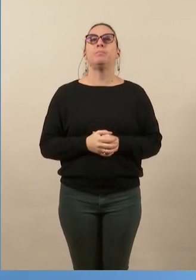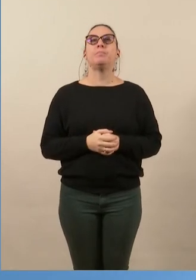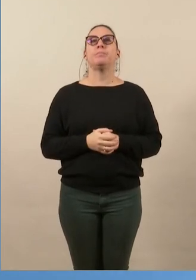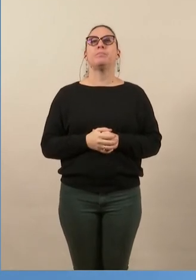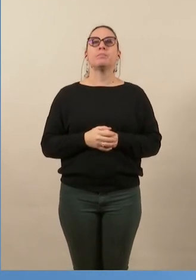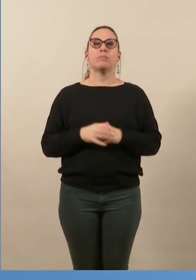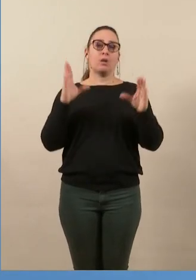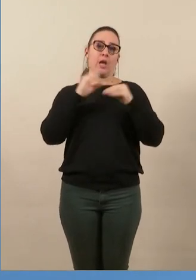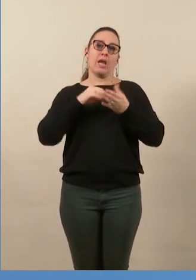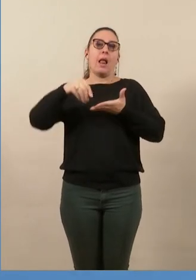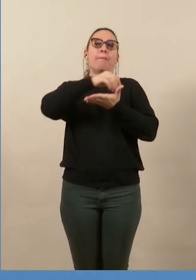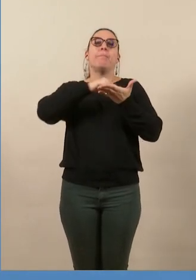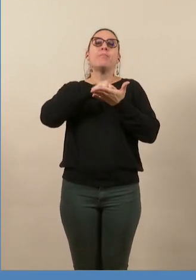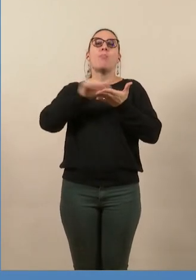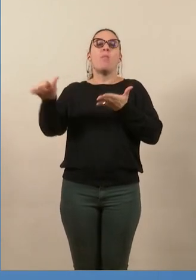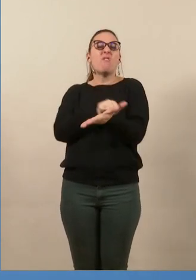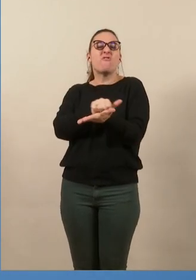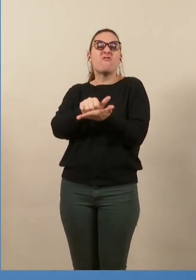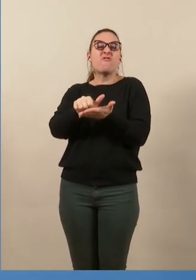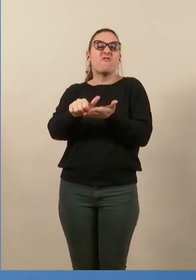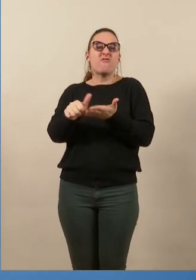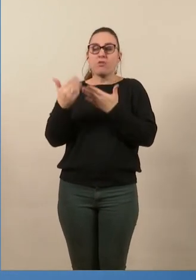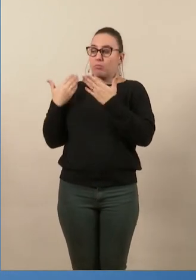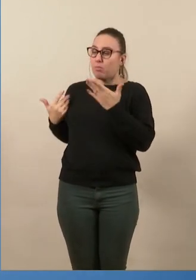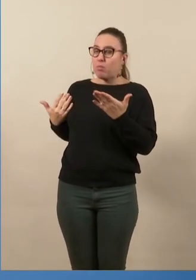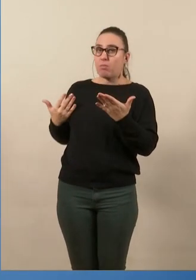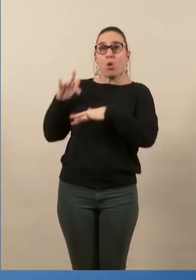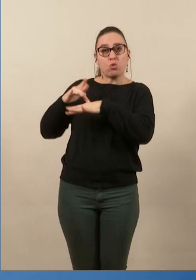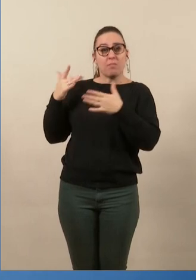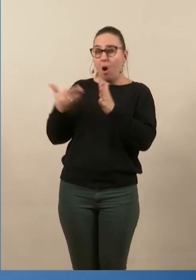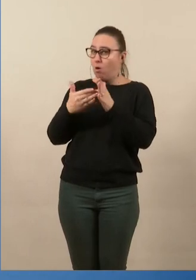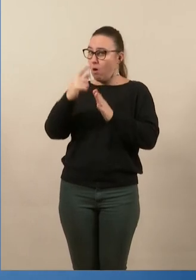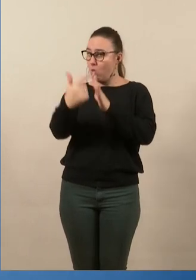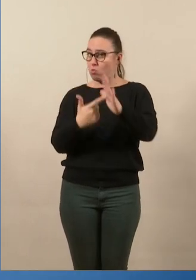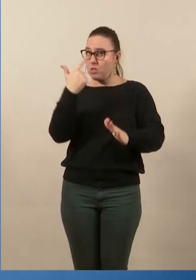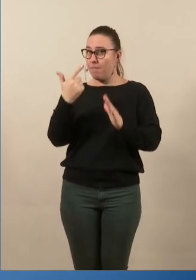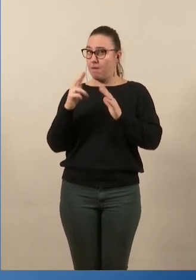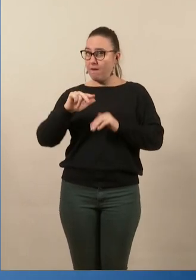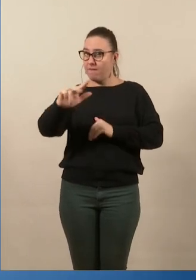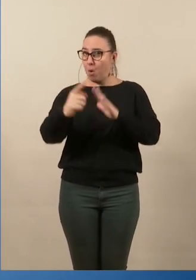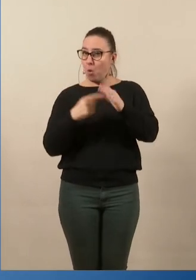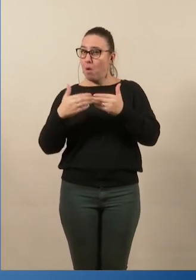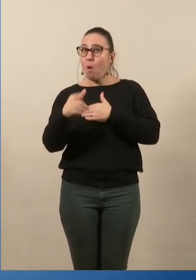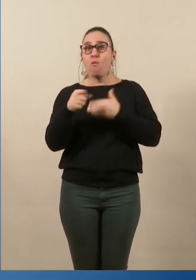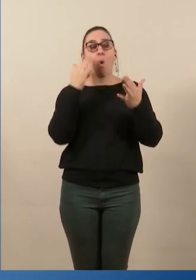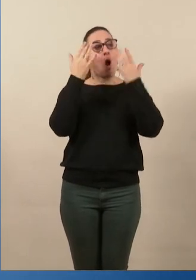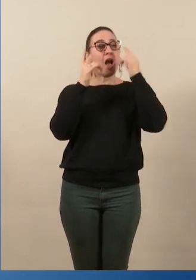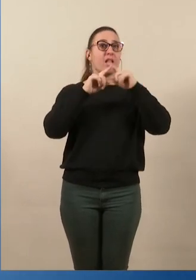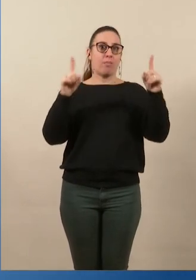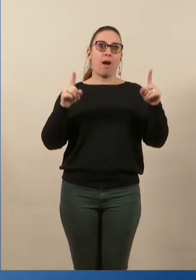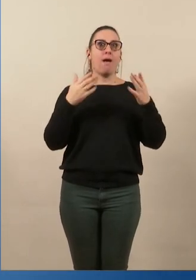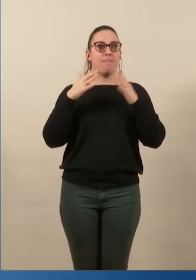le génocide du peuple arménien qui menace depuis des mois des années des décennies mais cela semble moins vous préoccupé que la guerre au